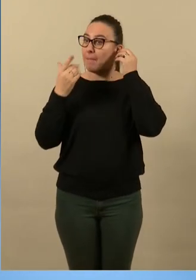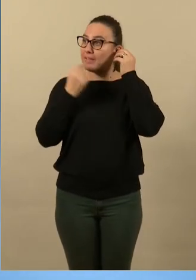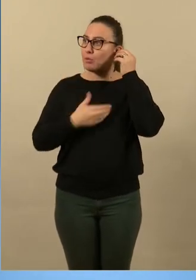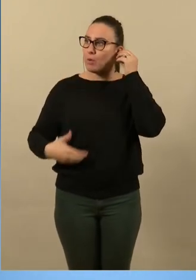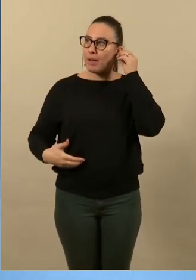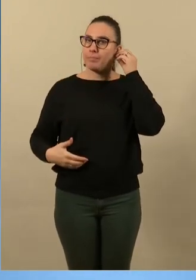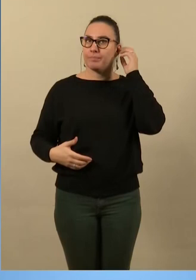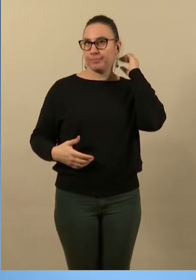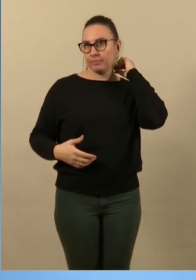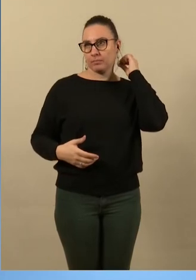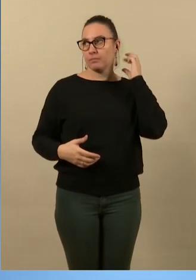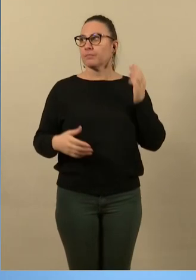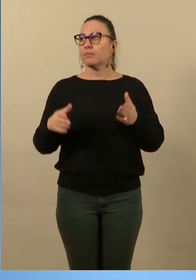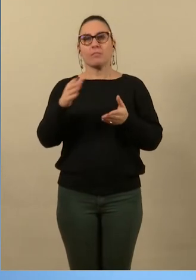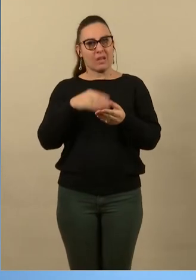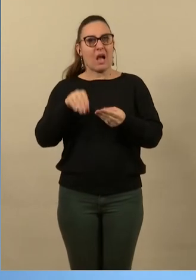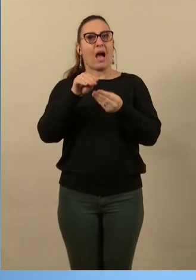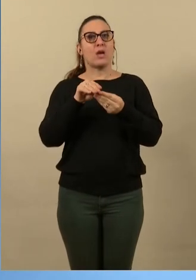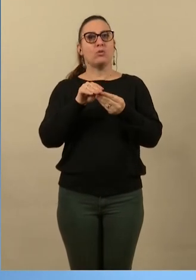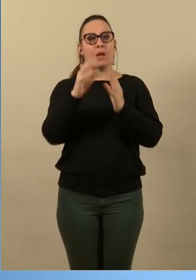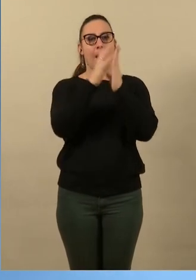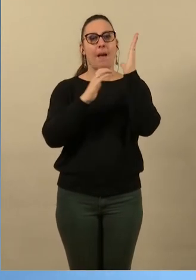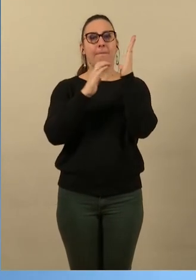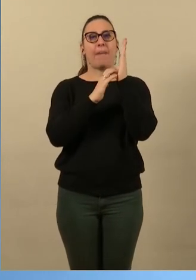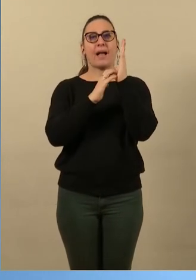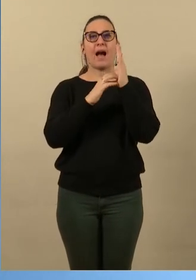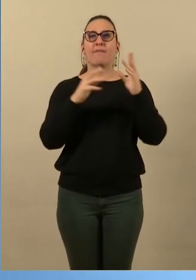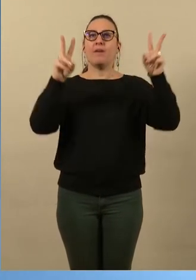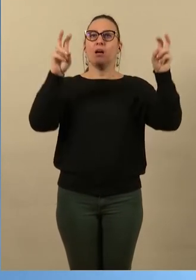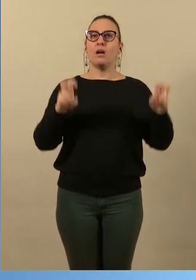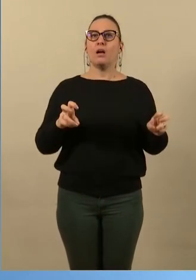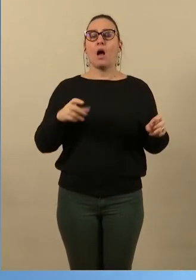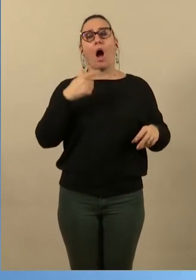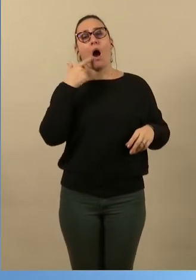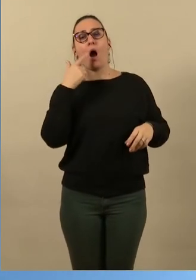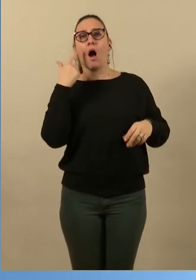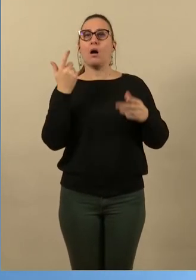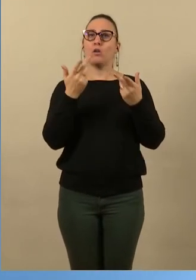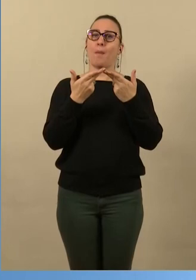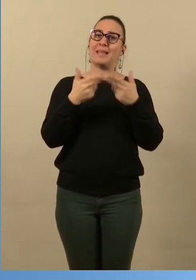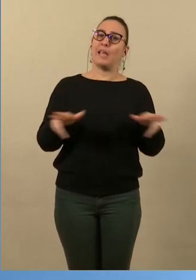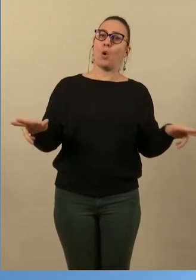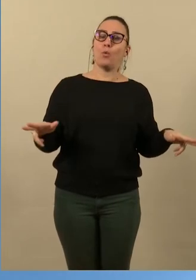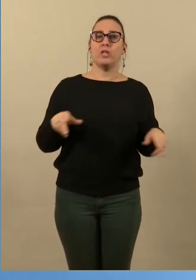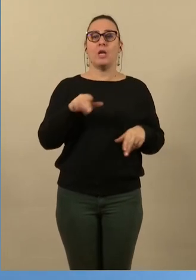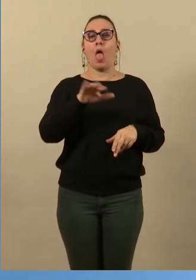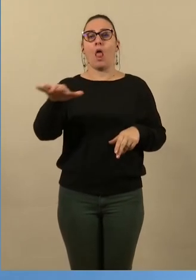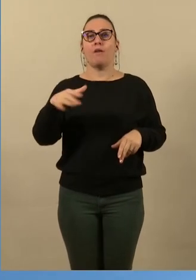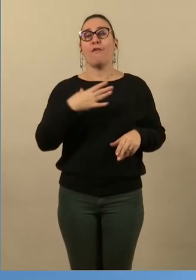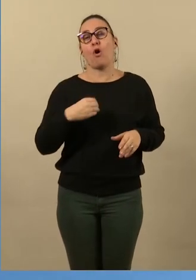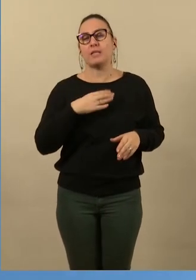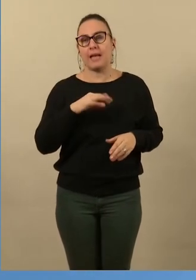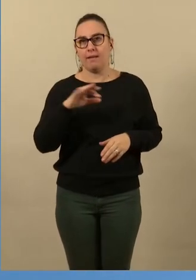Maire oui on a rajouté du coup entre le paragrahe et que dire de la pseudoc cérémonie à il est donc les la phrase